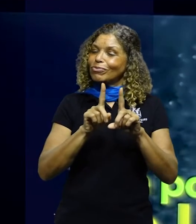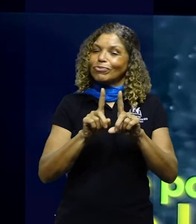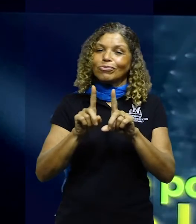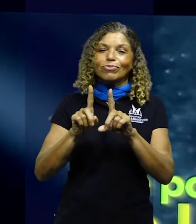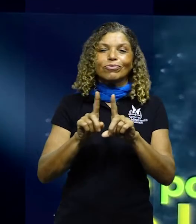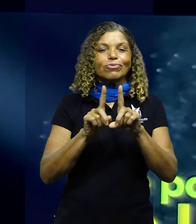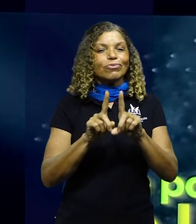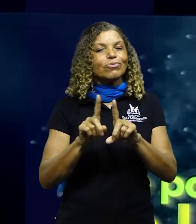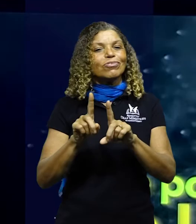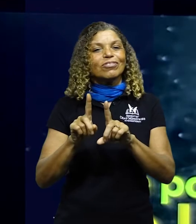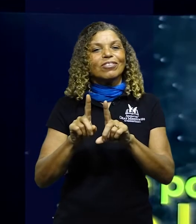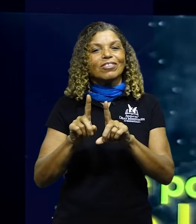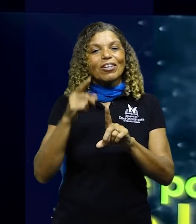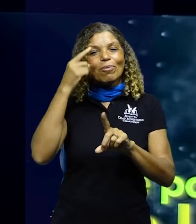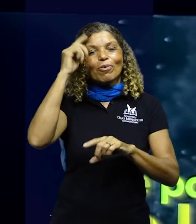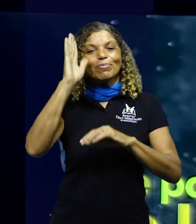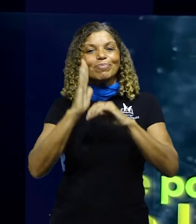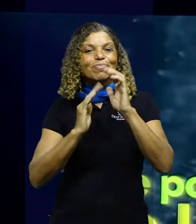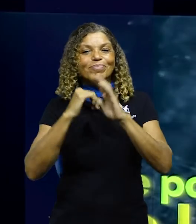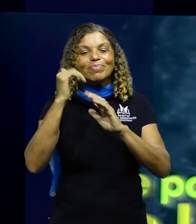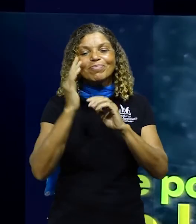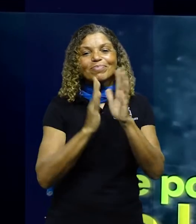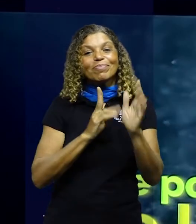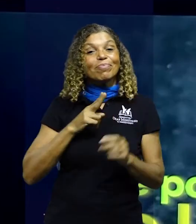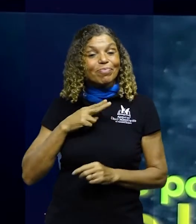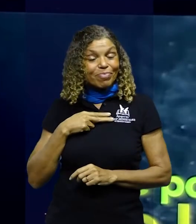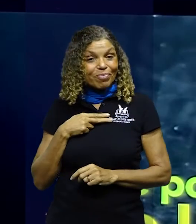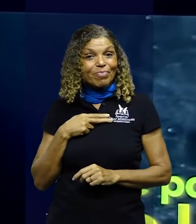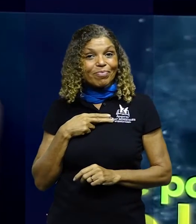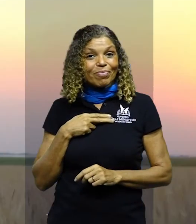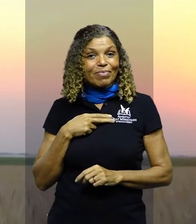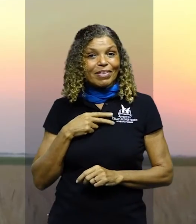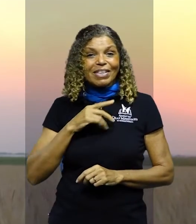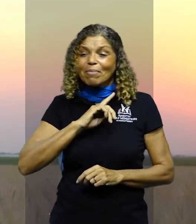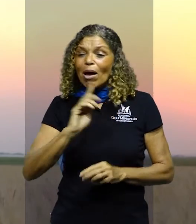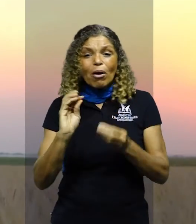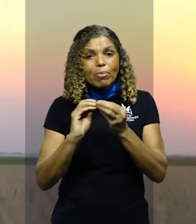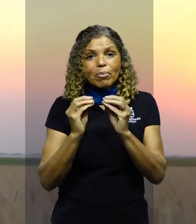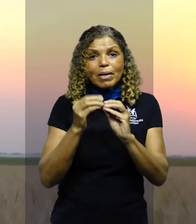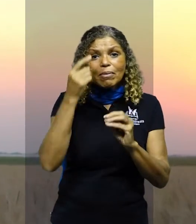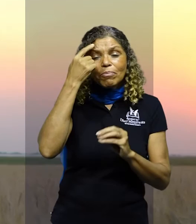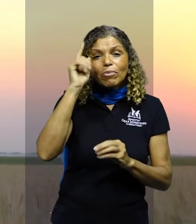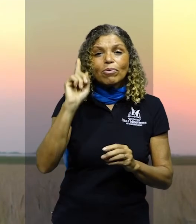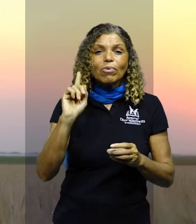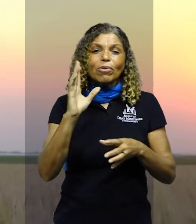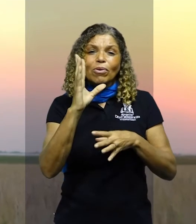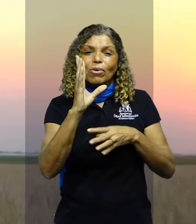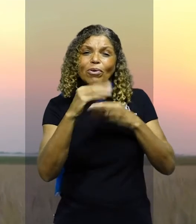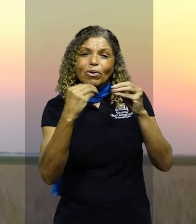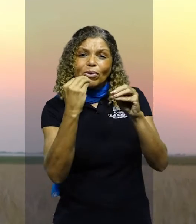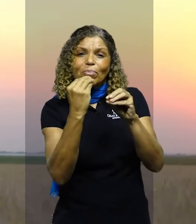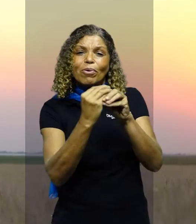bonheur. Parce que vous savez, chers amis, les commandements de Dieu ne sont pas un carcan pour l'humanité. Les commandements de